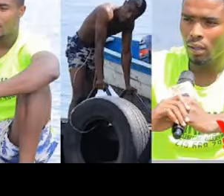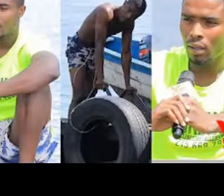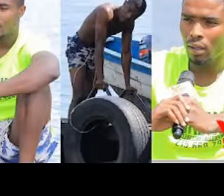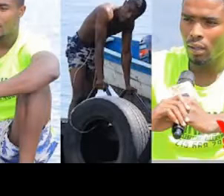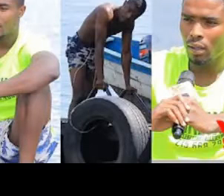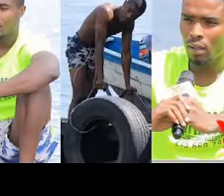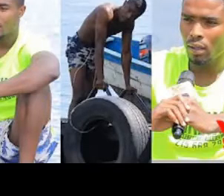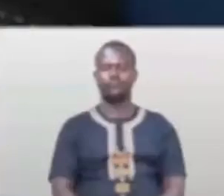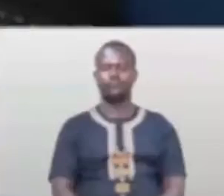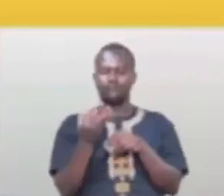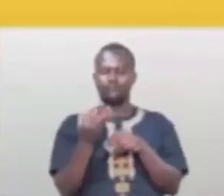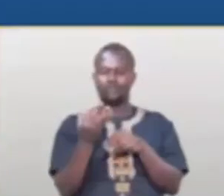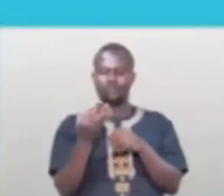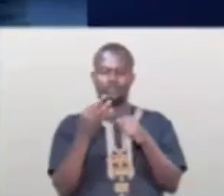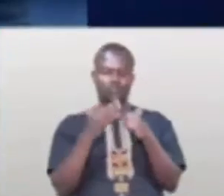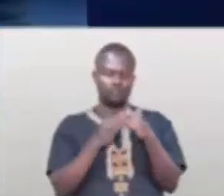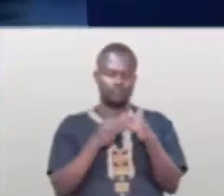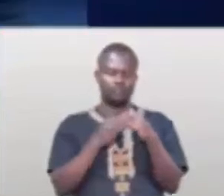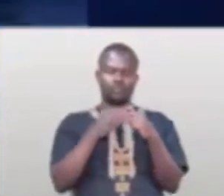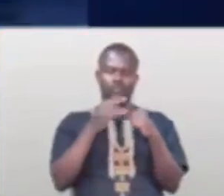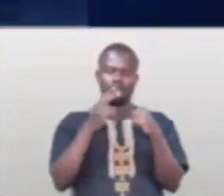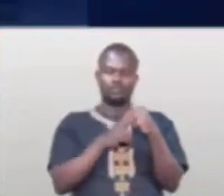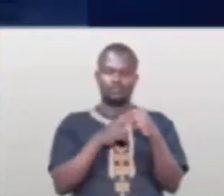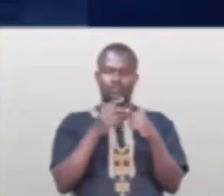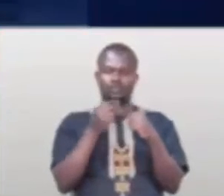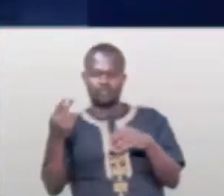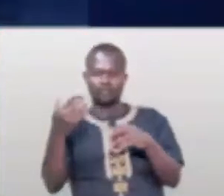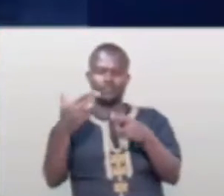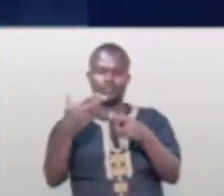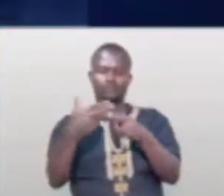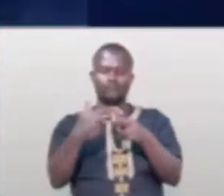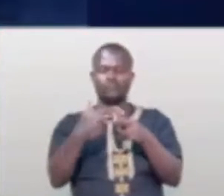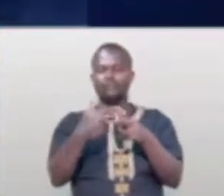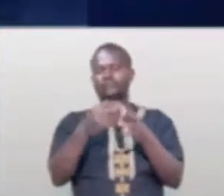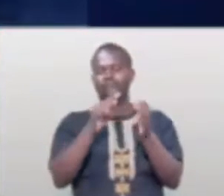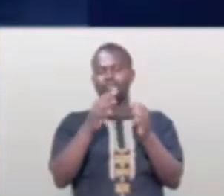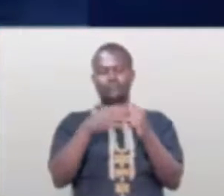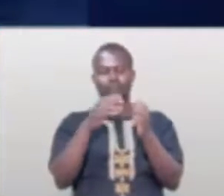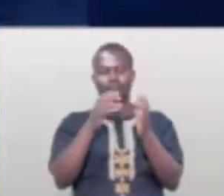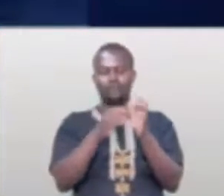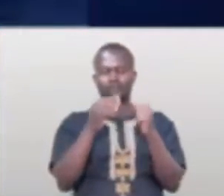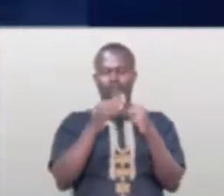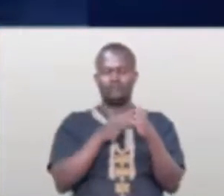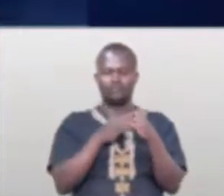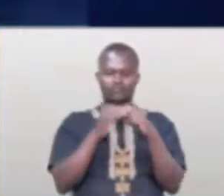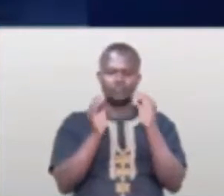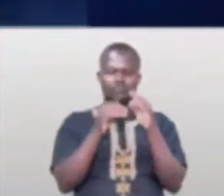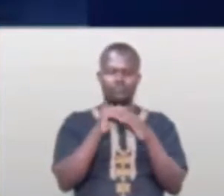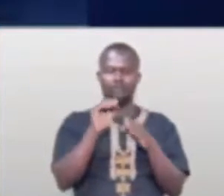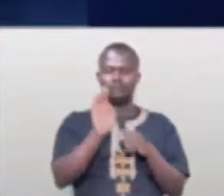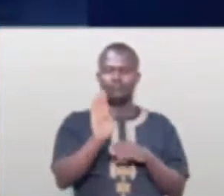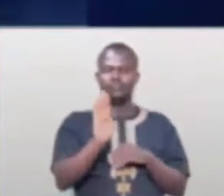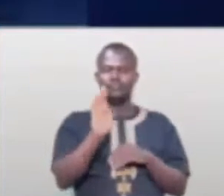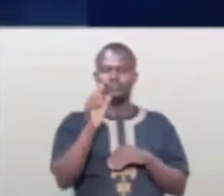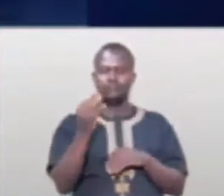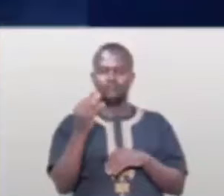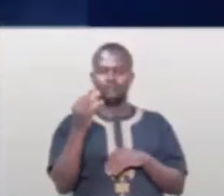Okay. Ubwo ni ntuza ni nazirimbuza amafaranga y'u Rwanda 8% ugeranyije na miliyari